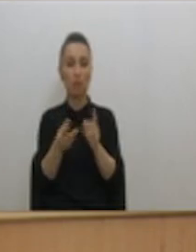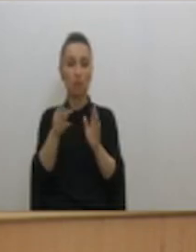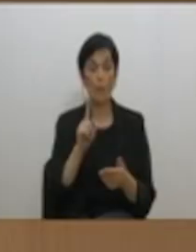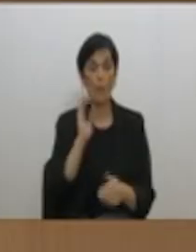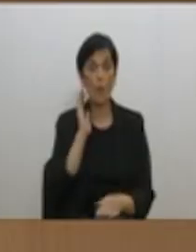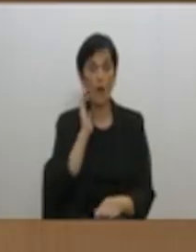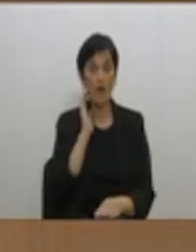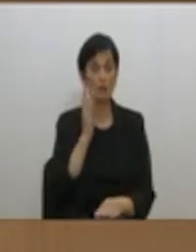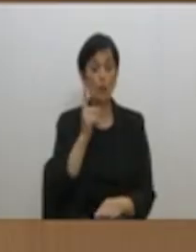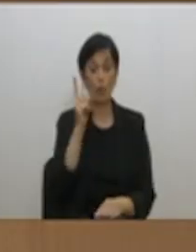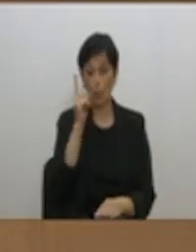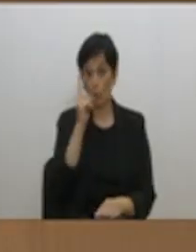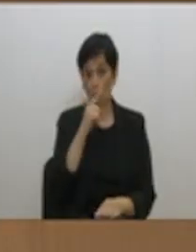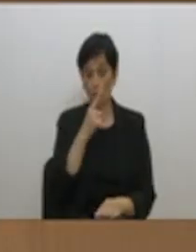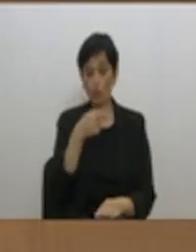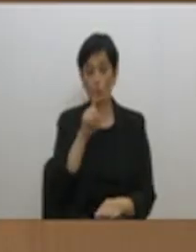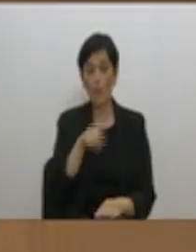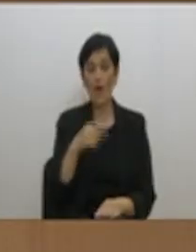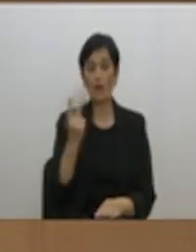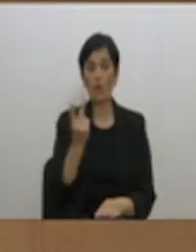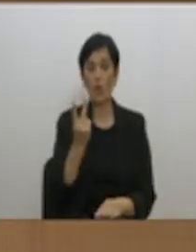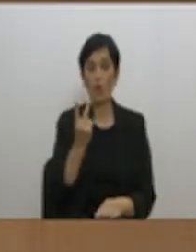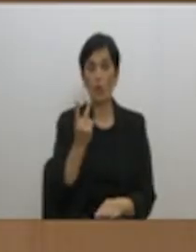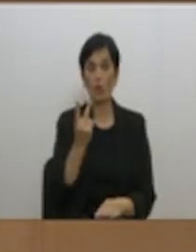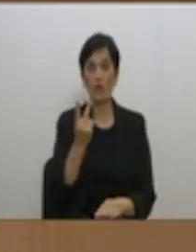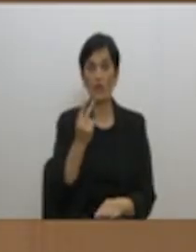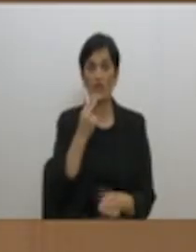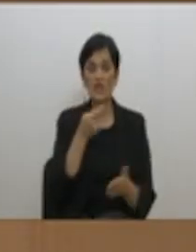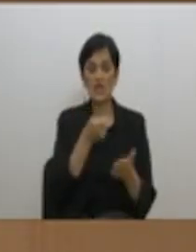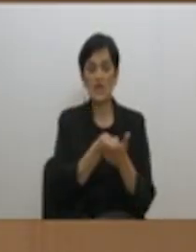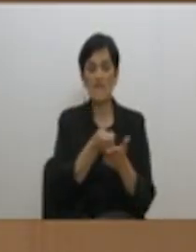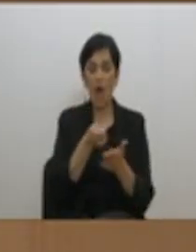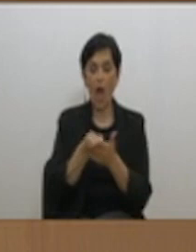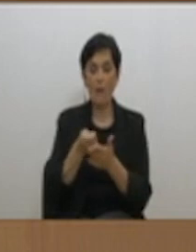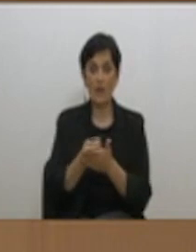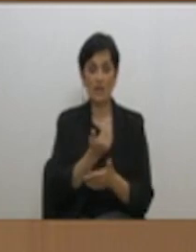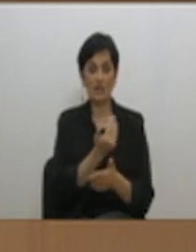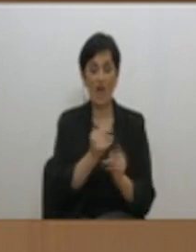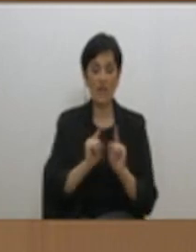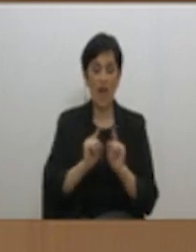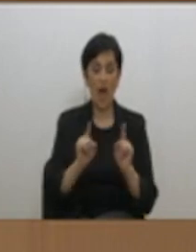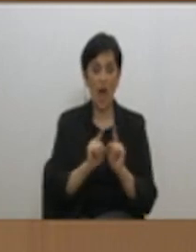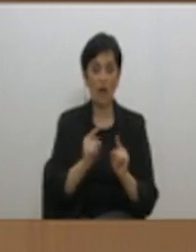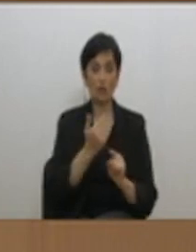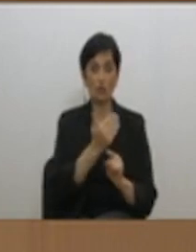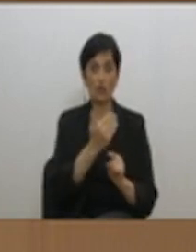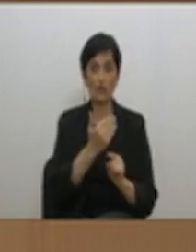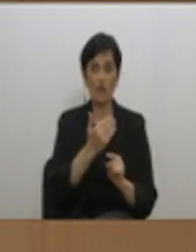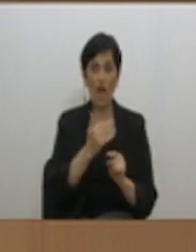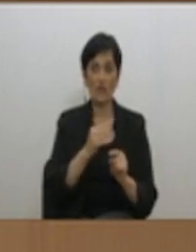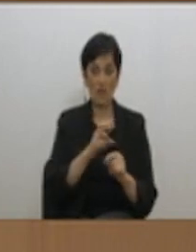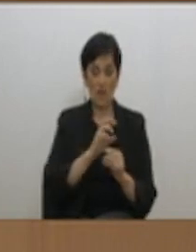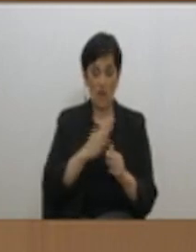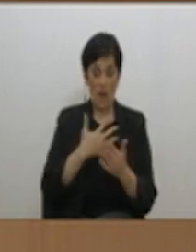ჩართვაზე, ინსტიტუტი ნომერი 2, რომელსაც კვებავთ თქვენივე აგიტატორებს და თქვენივე პარტაქტივს აყენებს ჩაურაცხყოფას